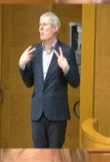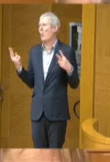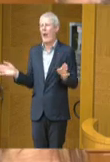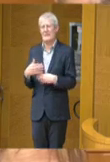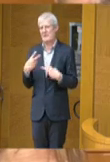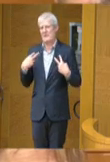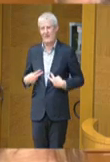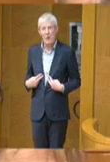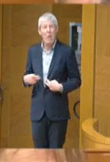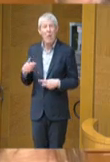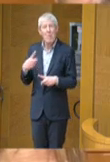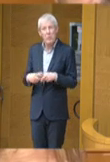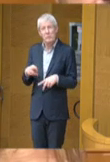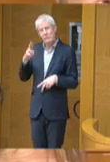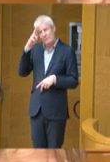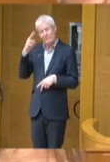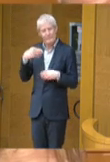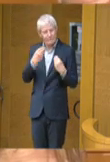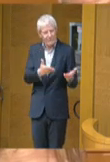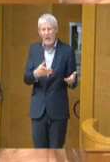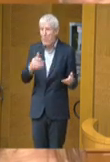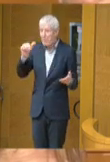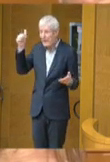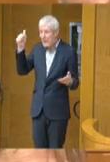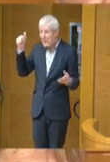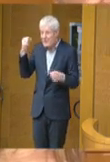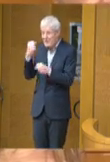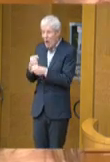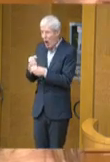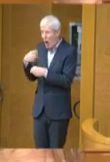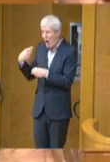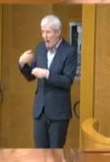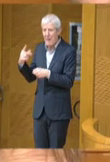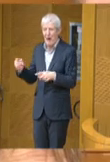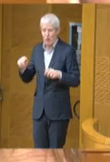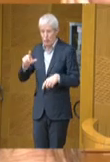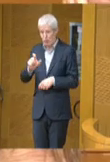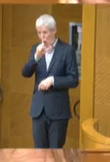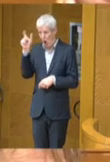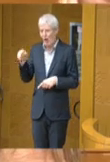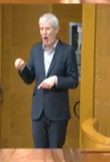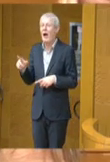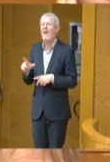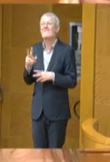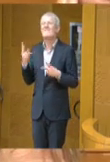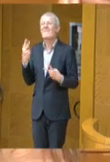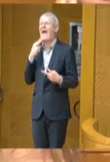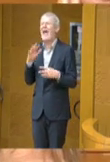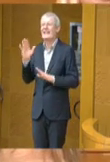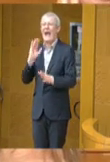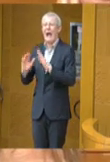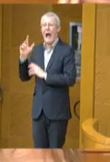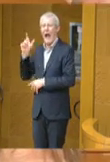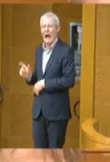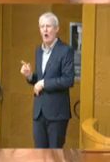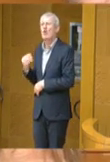primo evento che praticamente ha sancito l'istituzione della giornata del veterano è stato proprio organizzato